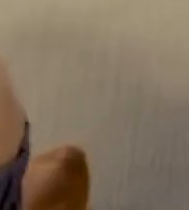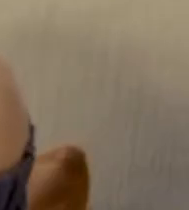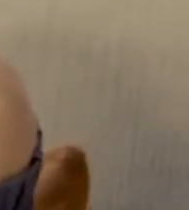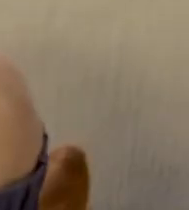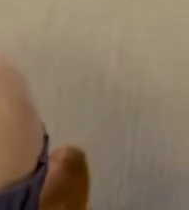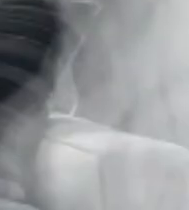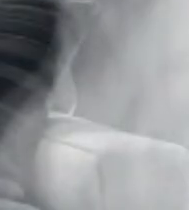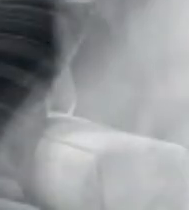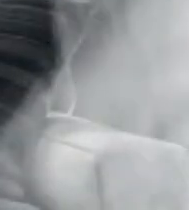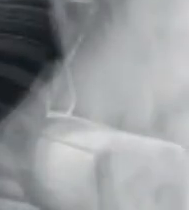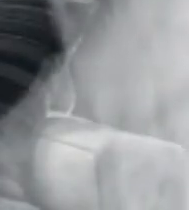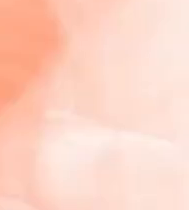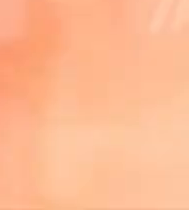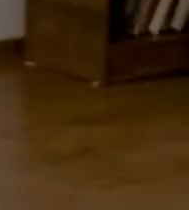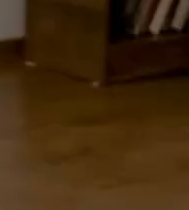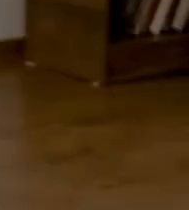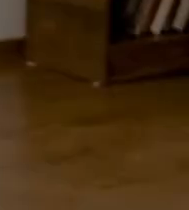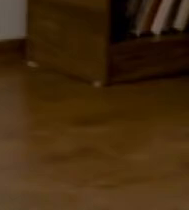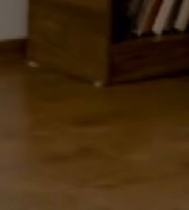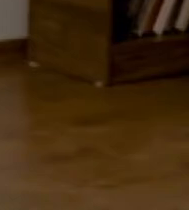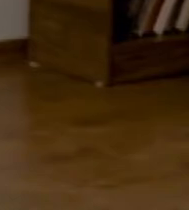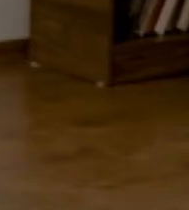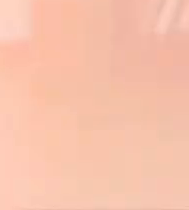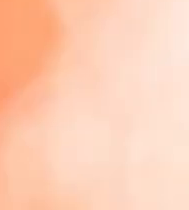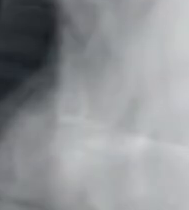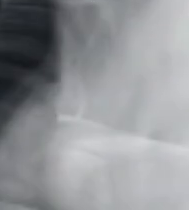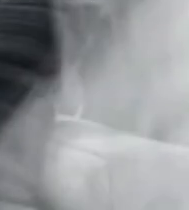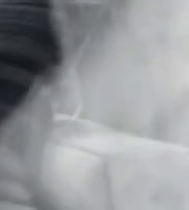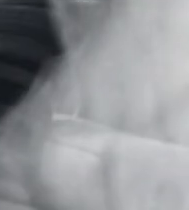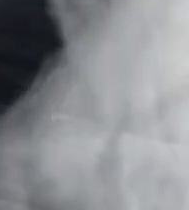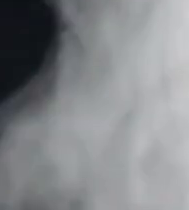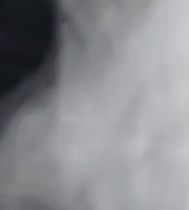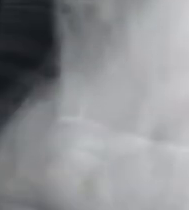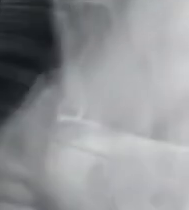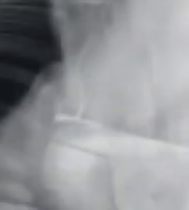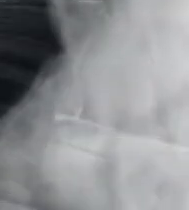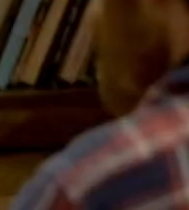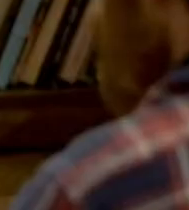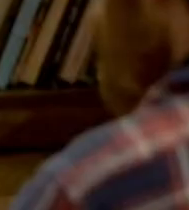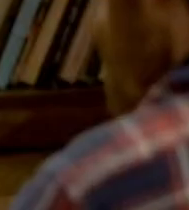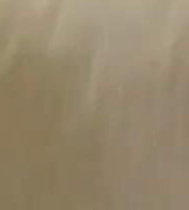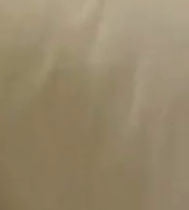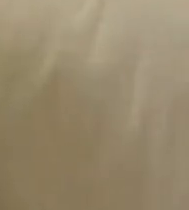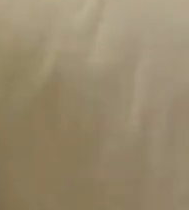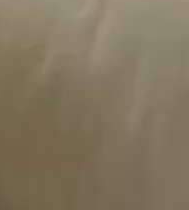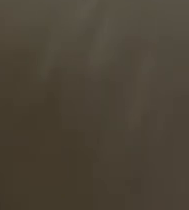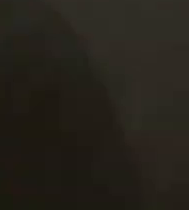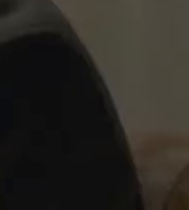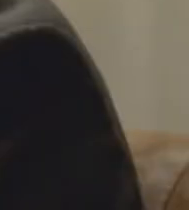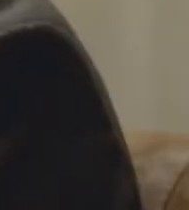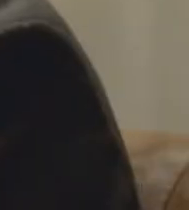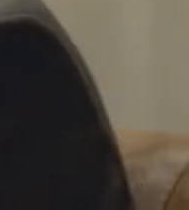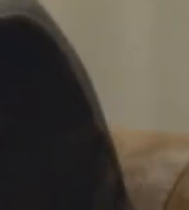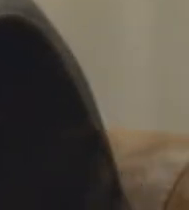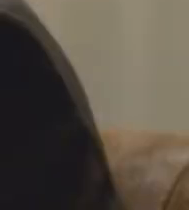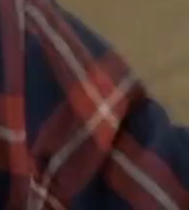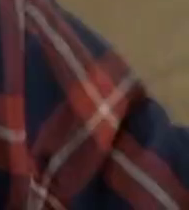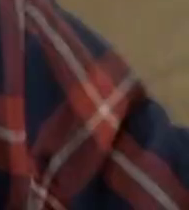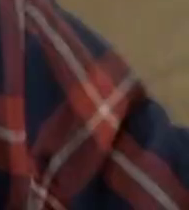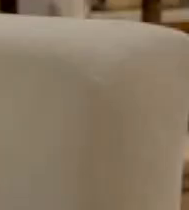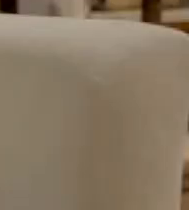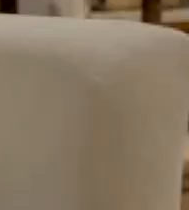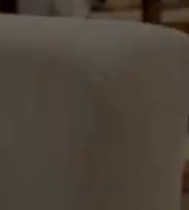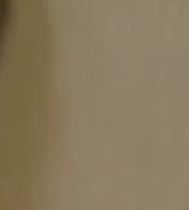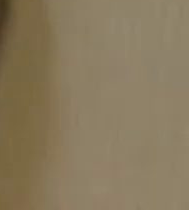საქართველოს პირველი არხი და ნოვა პროდაქშენი წარმოგიდგენთ. არა გატყობთ ღელათ. ფსიქოლოგიური დრამა. იმიტომ